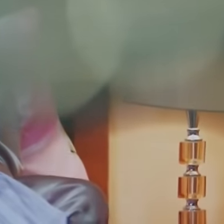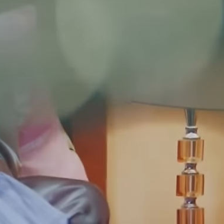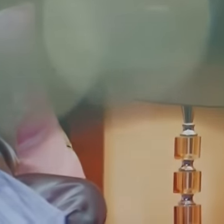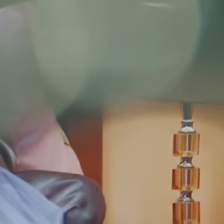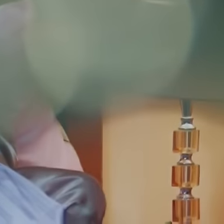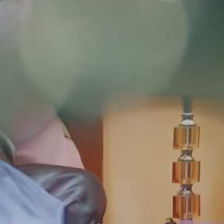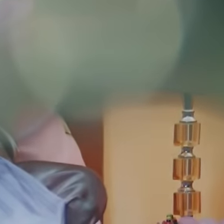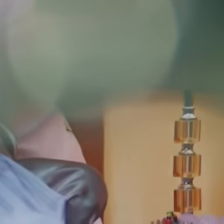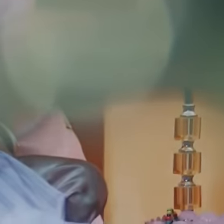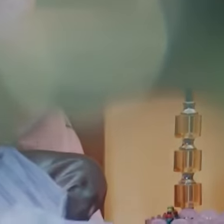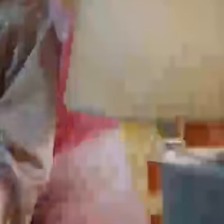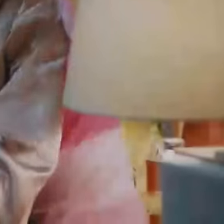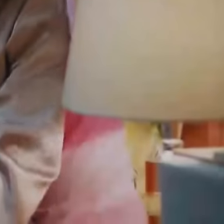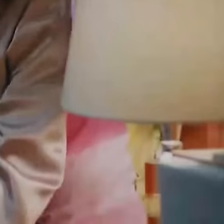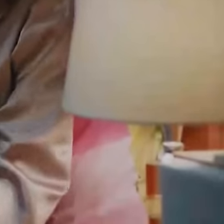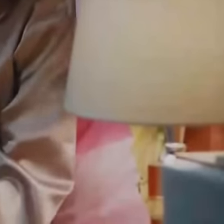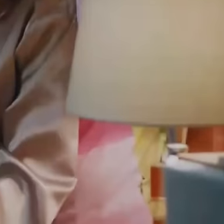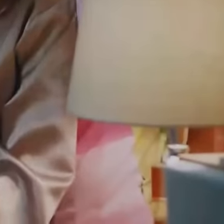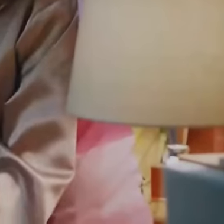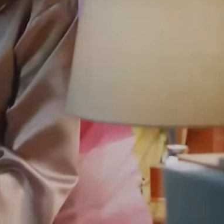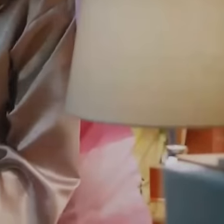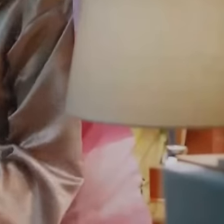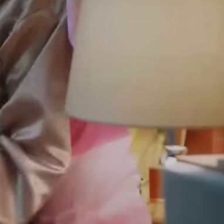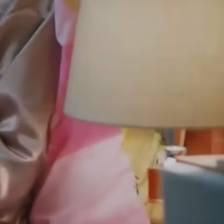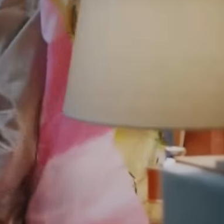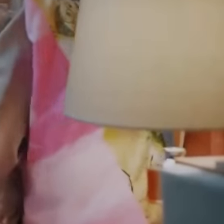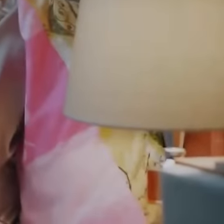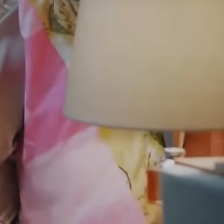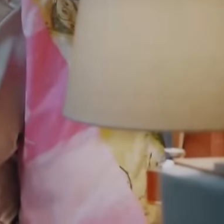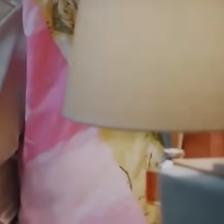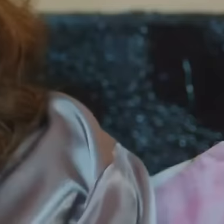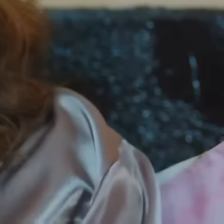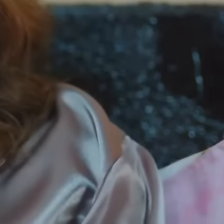Ayşen iki gözü iki çeşme yatağında yaslanmış oturuyor.